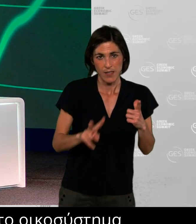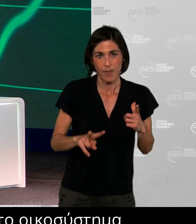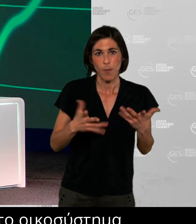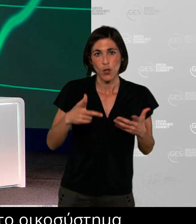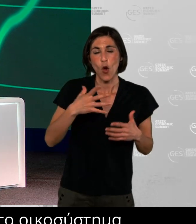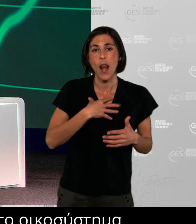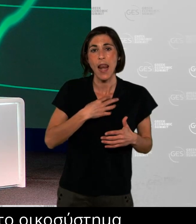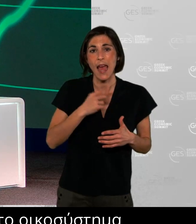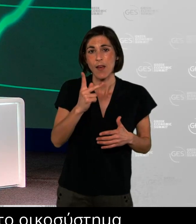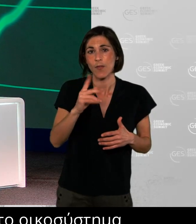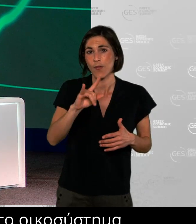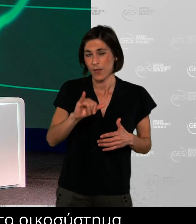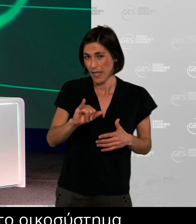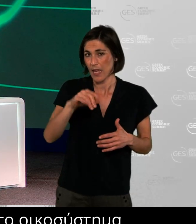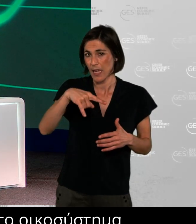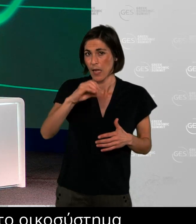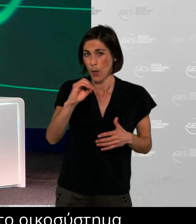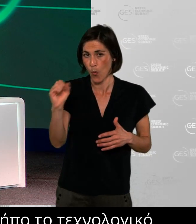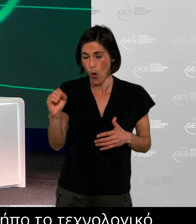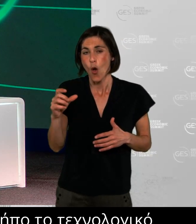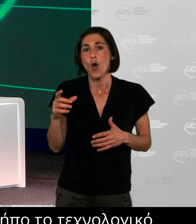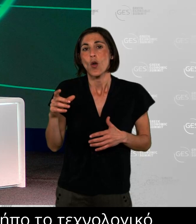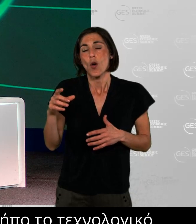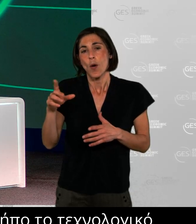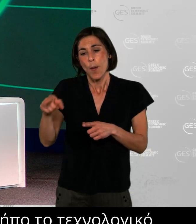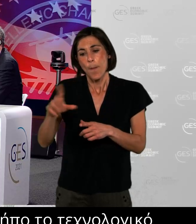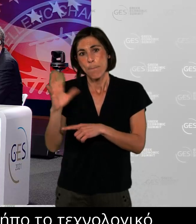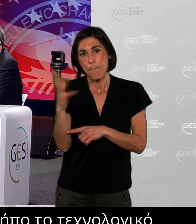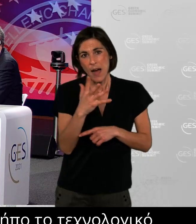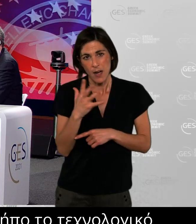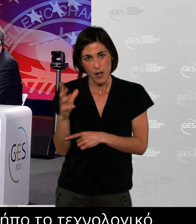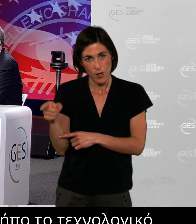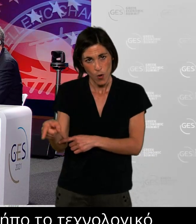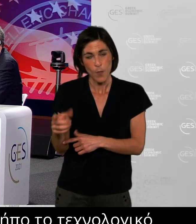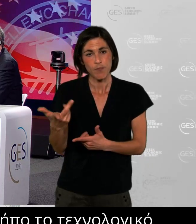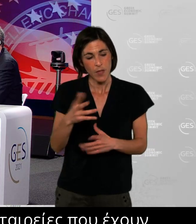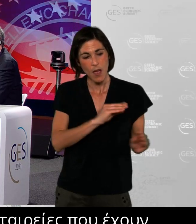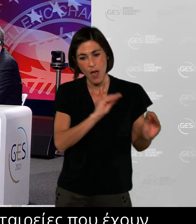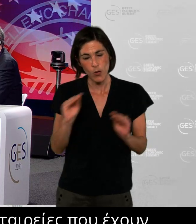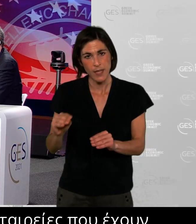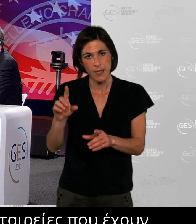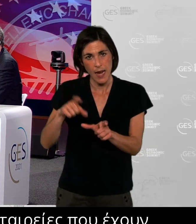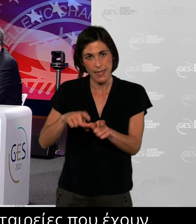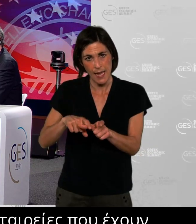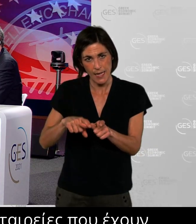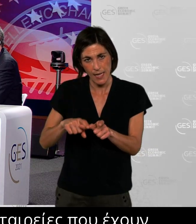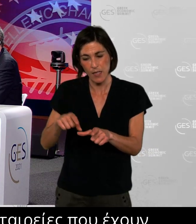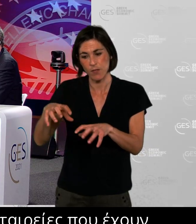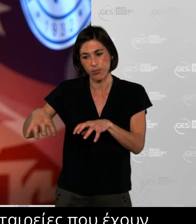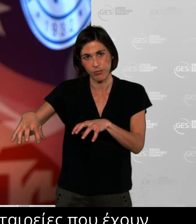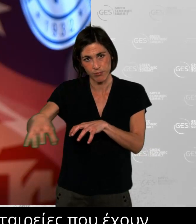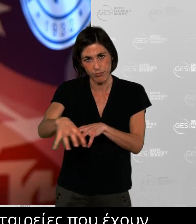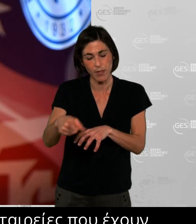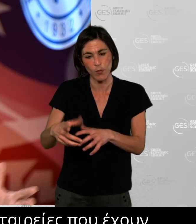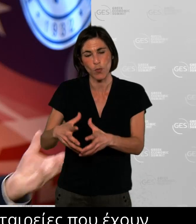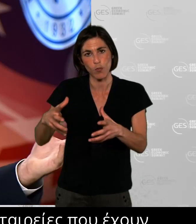τεχνολογικό πάρκο Αττικής, και γι' αυτό καμαρώνουμε τις εταιρείες που έχουν έρθει και έχουν εγκατασταθεί, πώς μεγαλώνουν και βεβαίως ανάμεσα